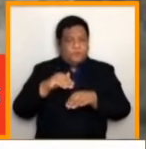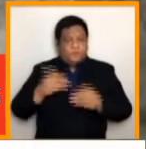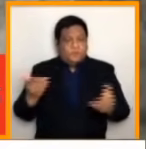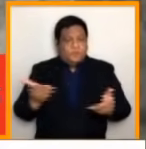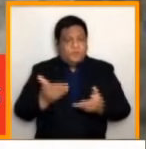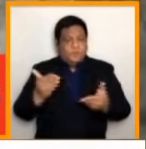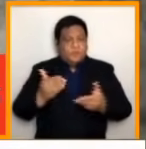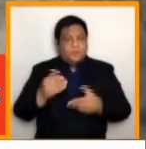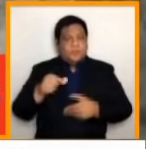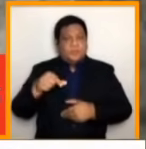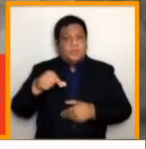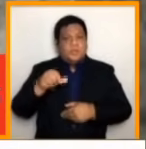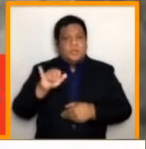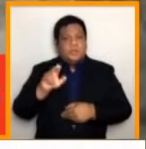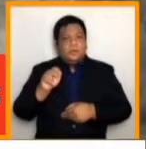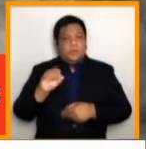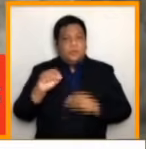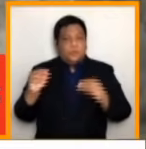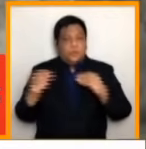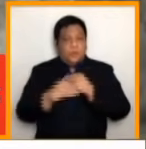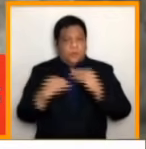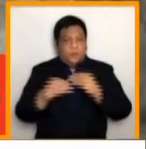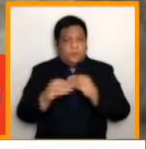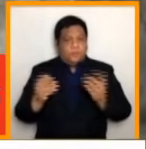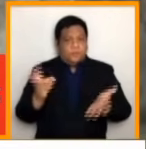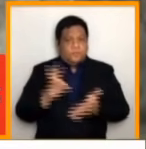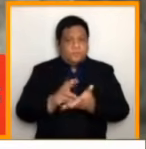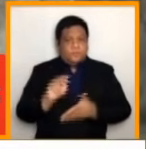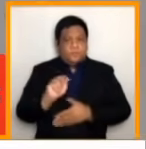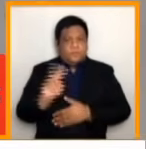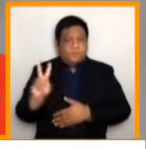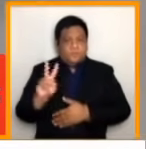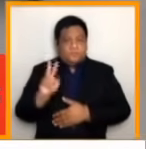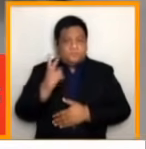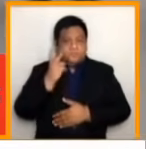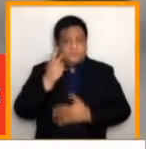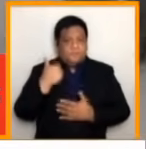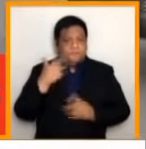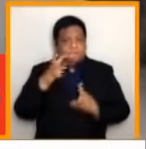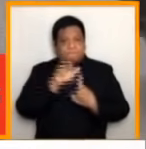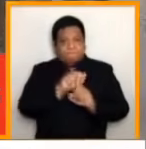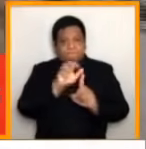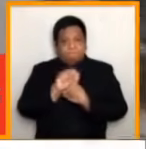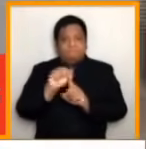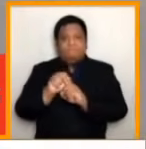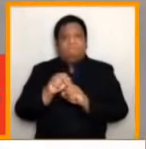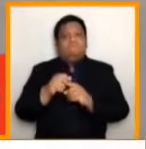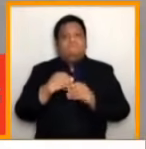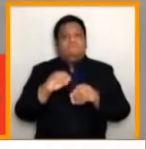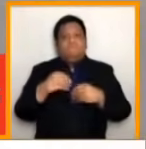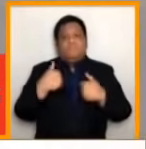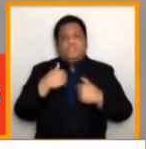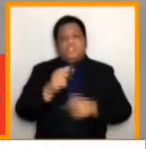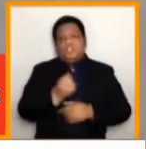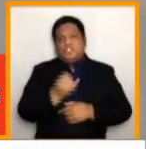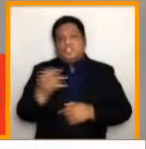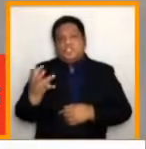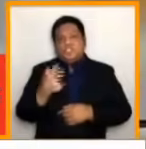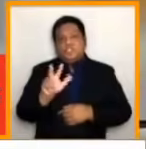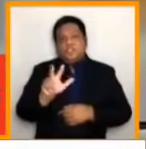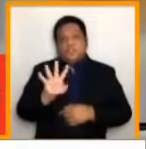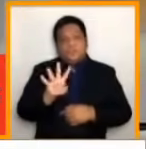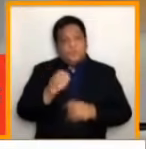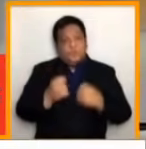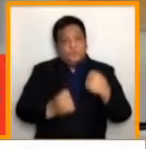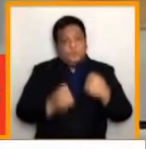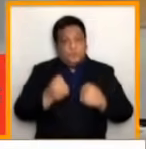sa Novaliches. At so far, ay meron na silang nasita at natikita mga 34 na mga sasakyan. Ha? Ang kanilang pangunahing